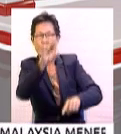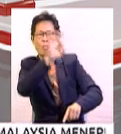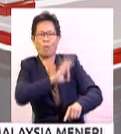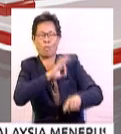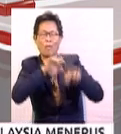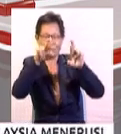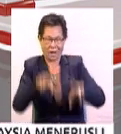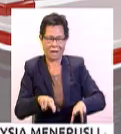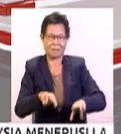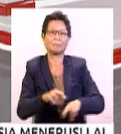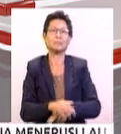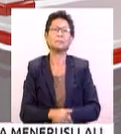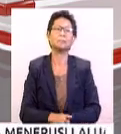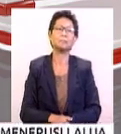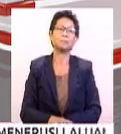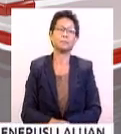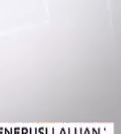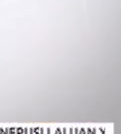memanfaatkan rakyat.